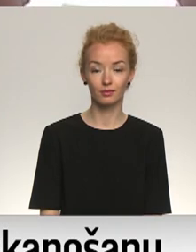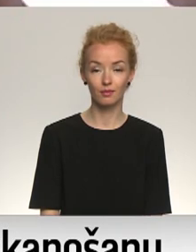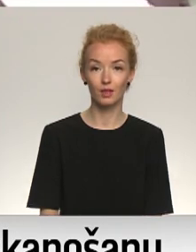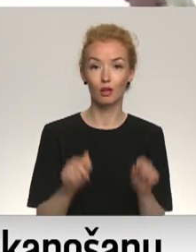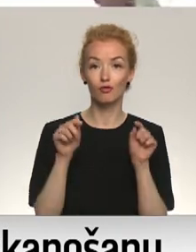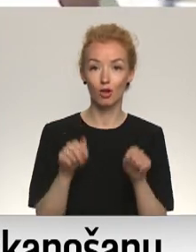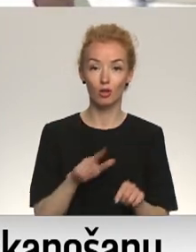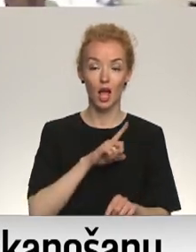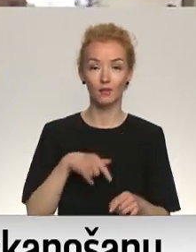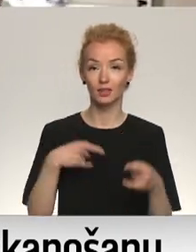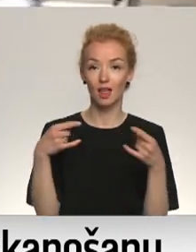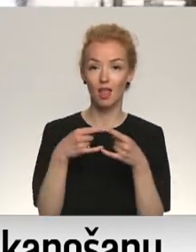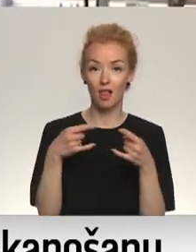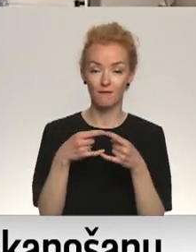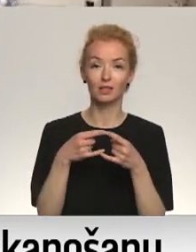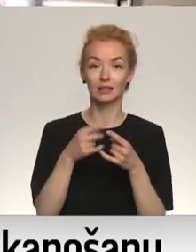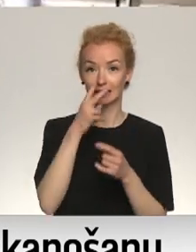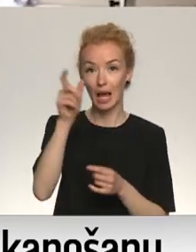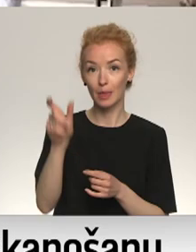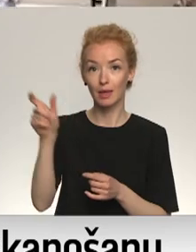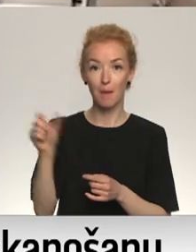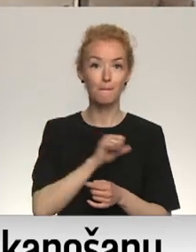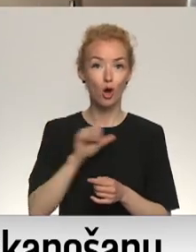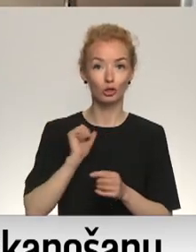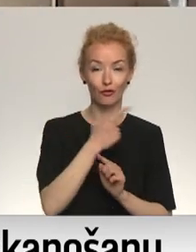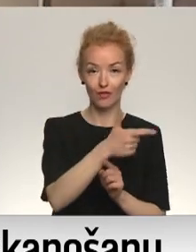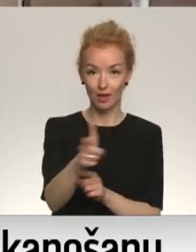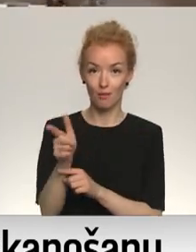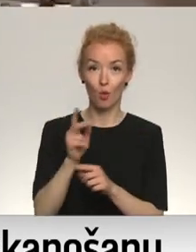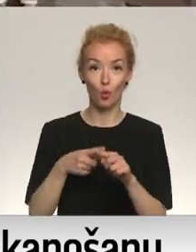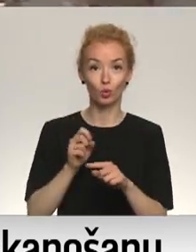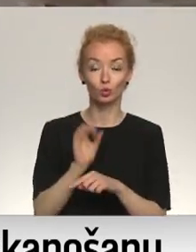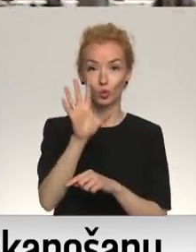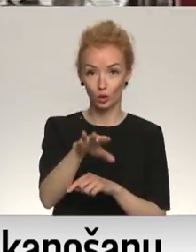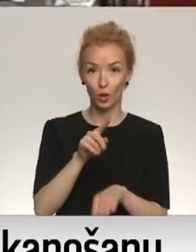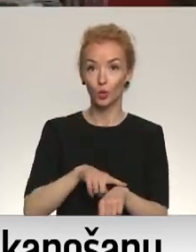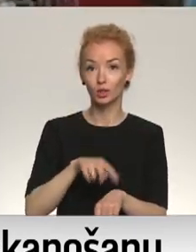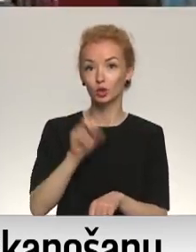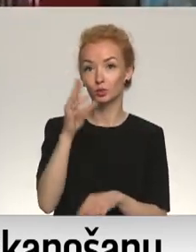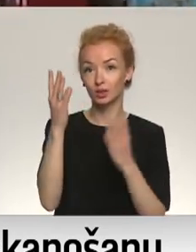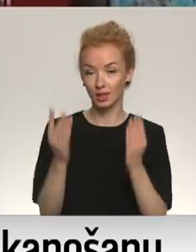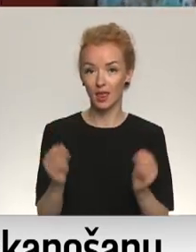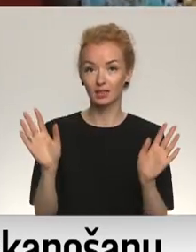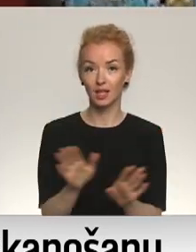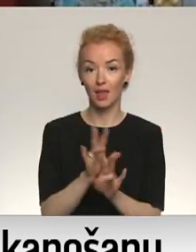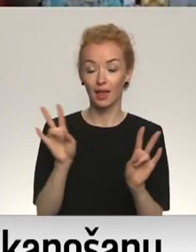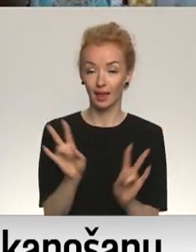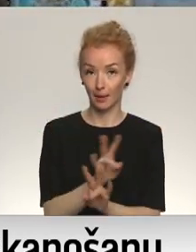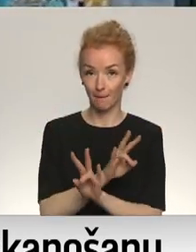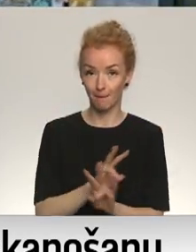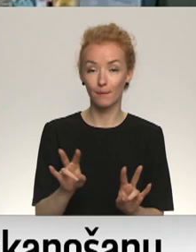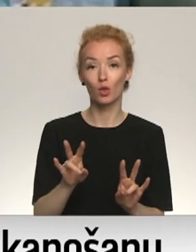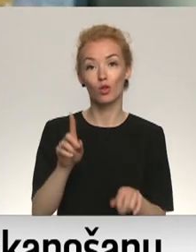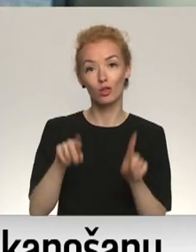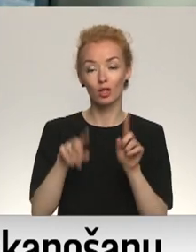Šajos Latvijas televīzijas skatītāju pašu filmētajos kadros jūs redzat, kā himnu dziedāja 12. Dienā. Kadros redzami zaļi dārzi,